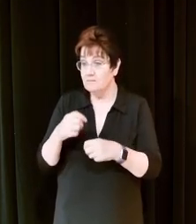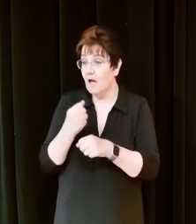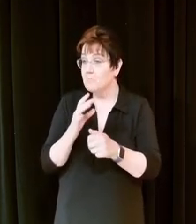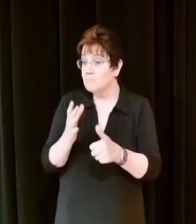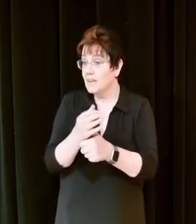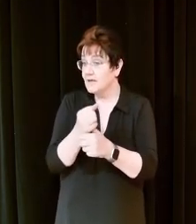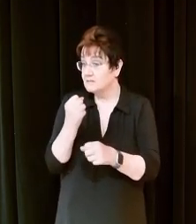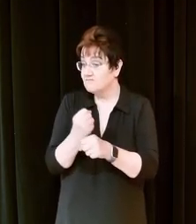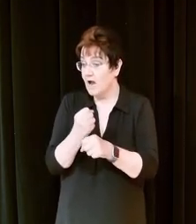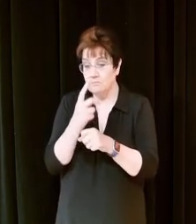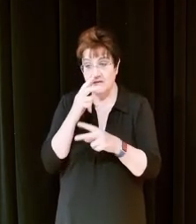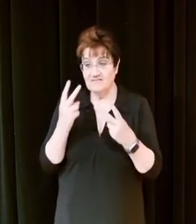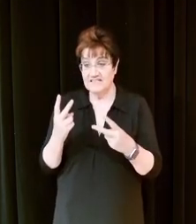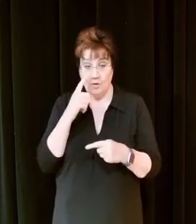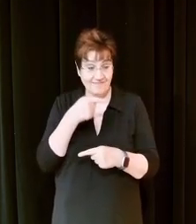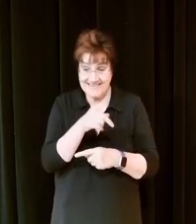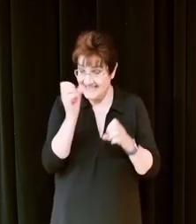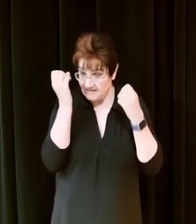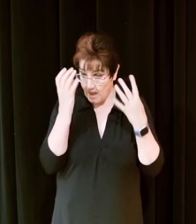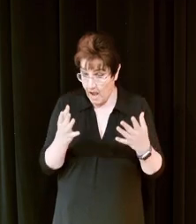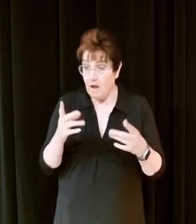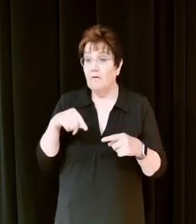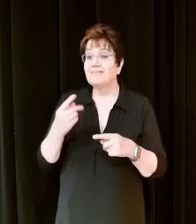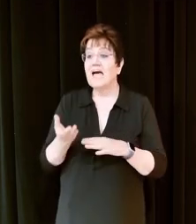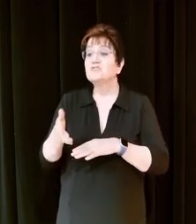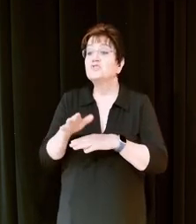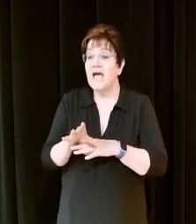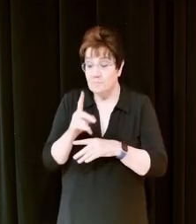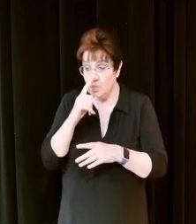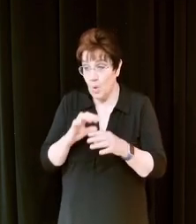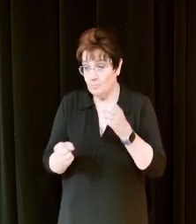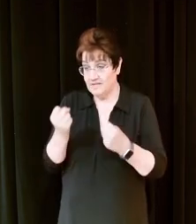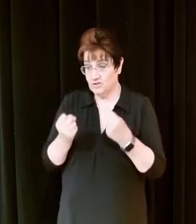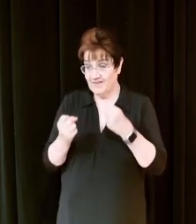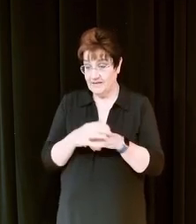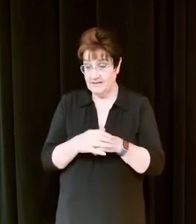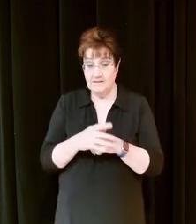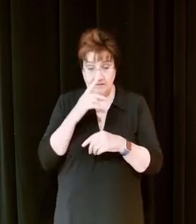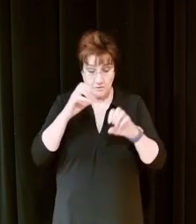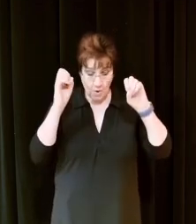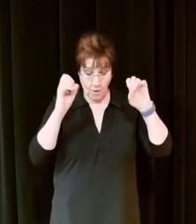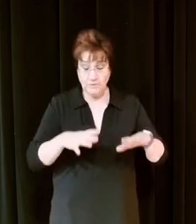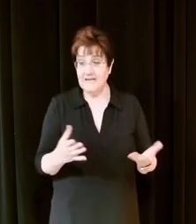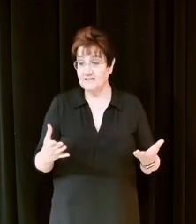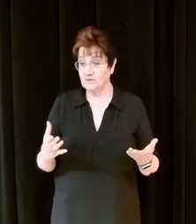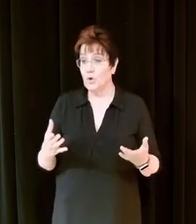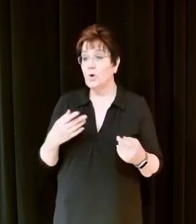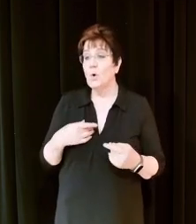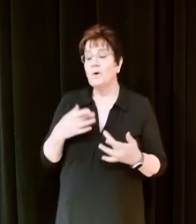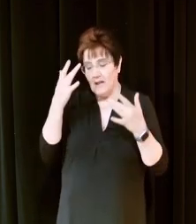Sterbeprozess manchmal umso schwerer. Wirklich loszulassen und zuzulassen, dass es jetzt zu Ende geht, hatte oft mit einem